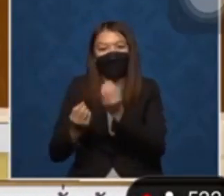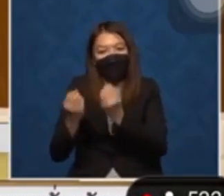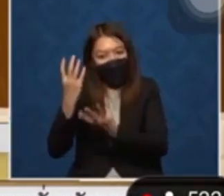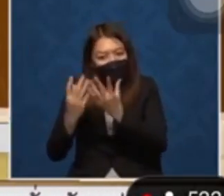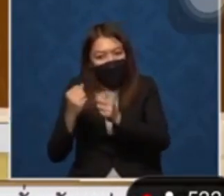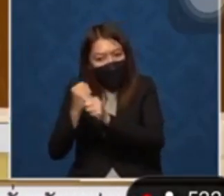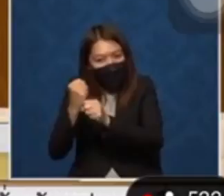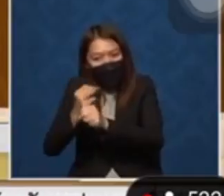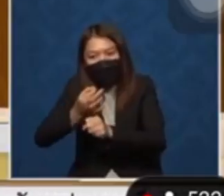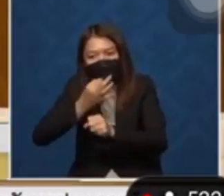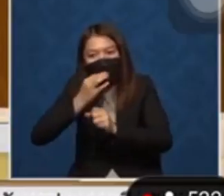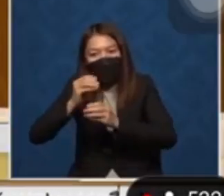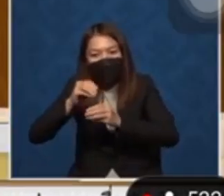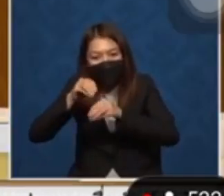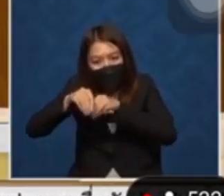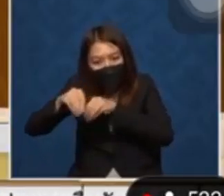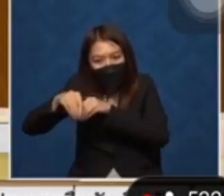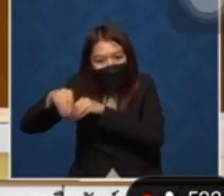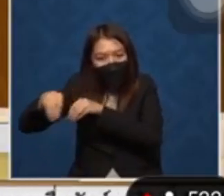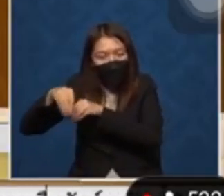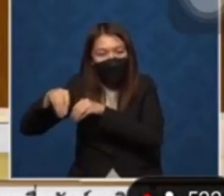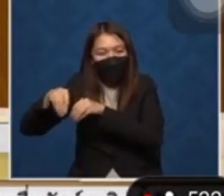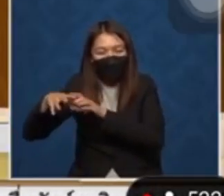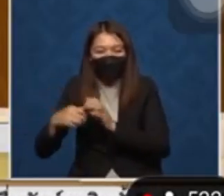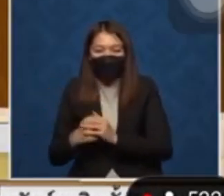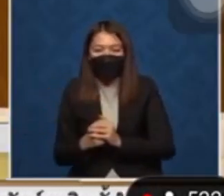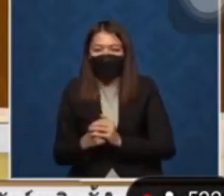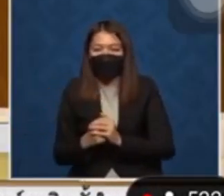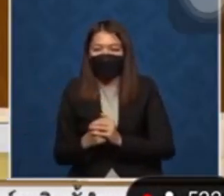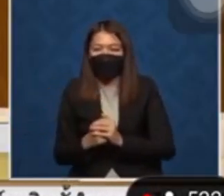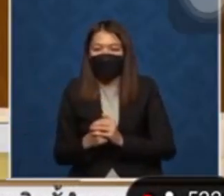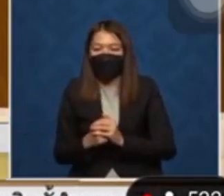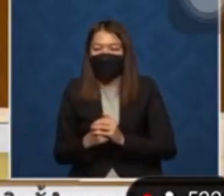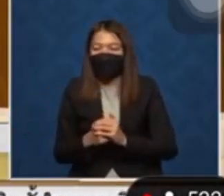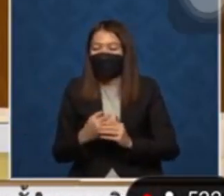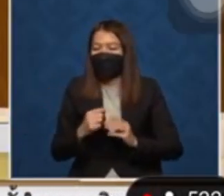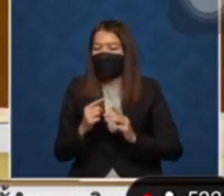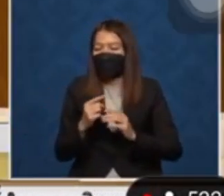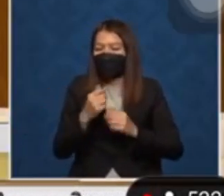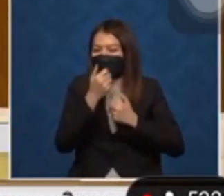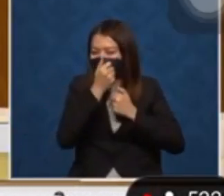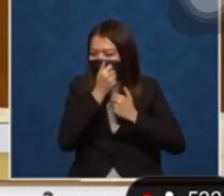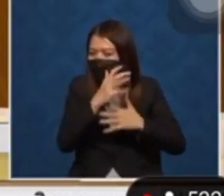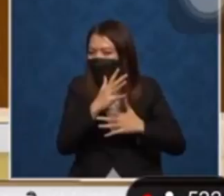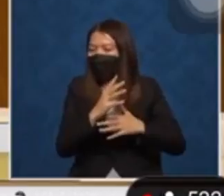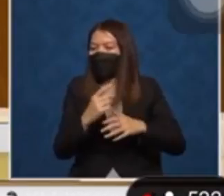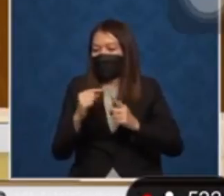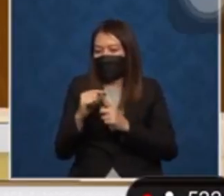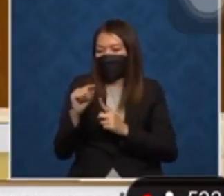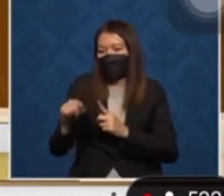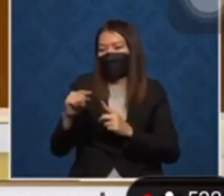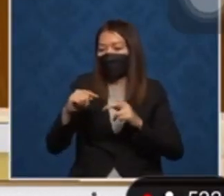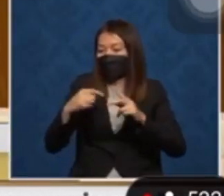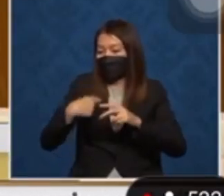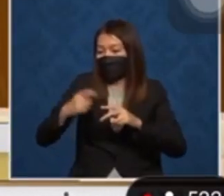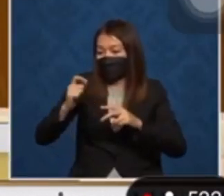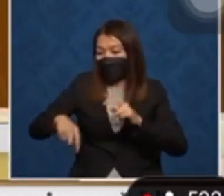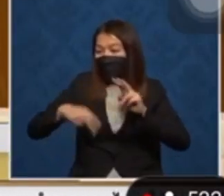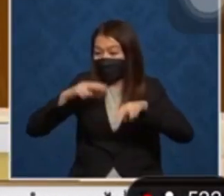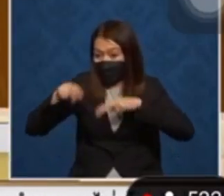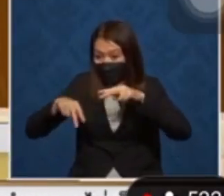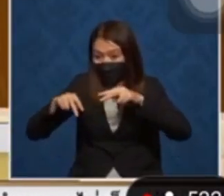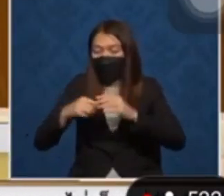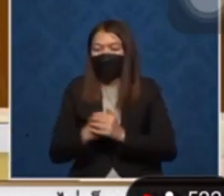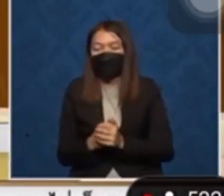ษตรและยังอยู่เหนือคำพิพากษาศาลปกครองสูงสุดด้วยอีกคำสั่งคือคำสั่งหัวหน้าคสช.